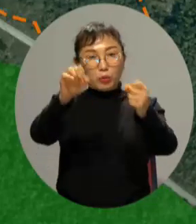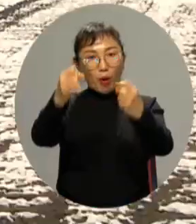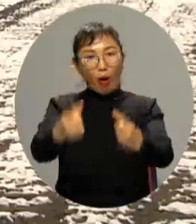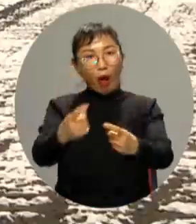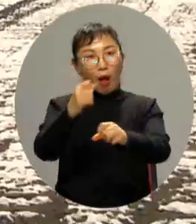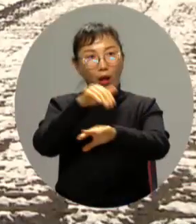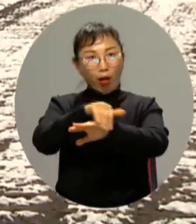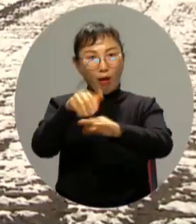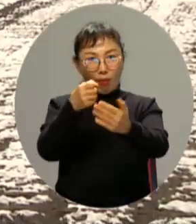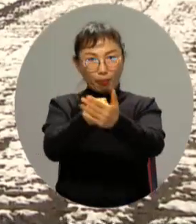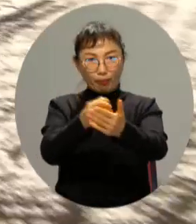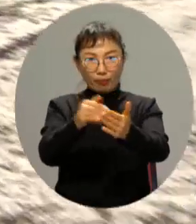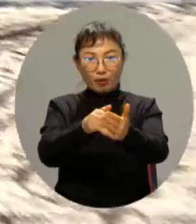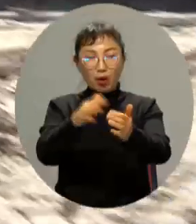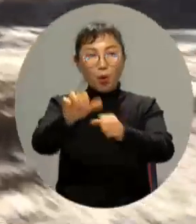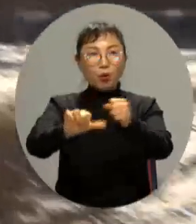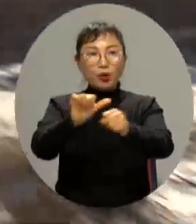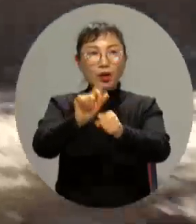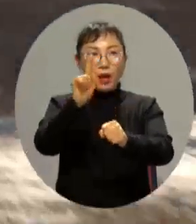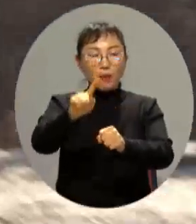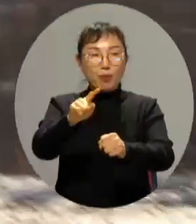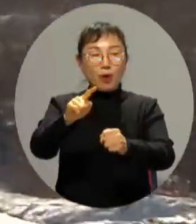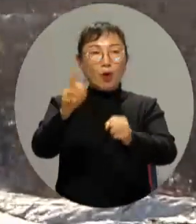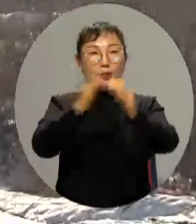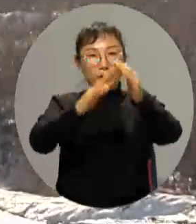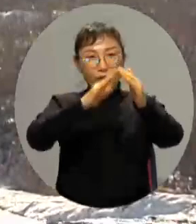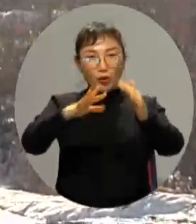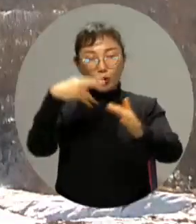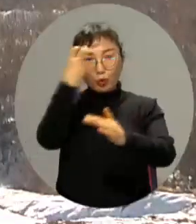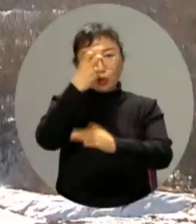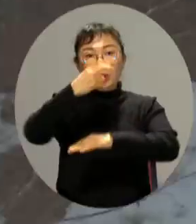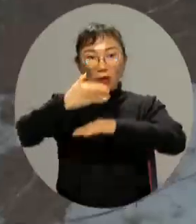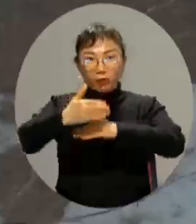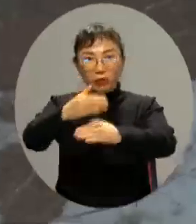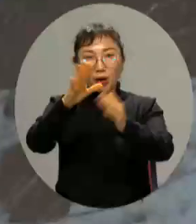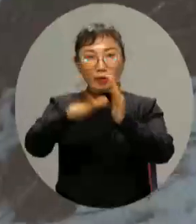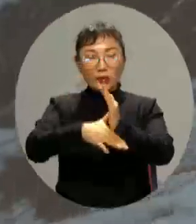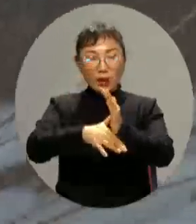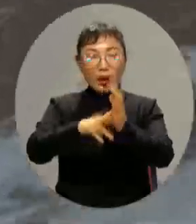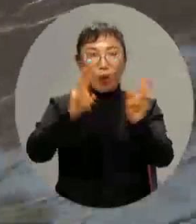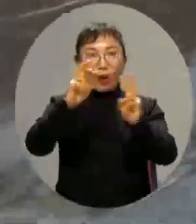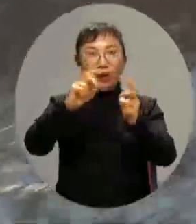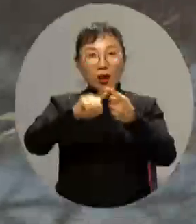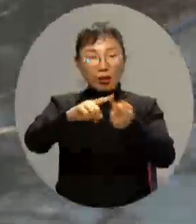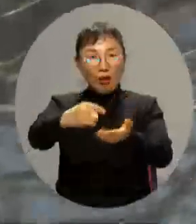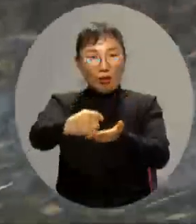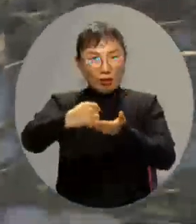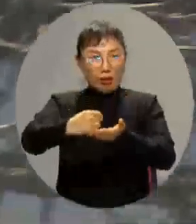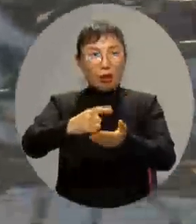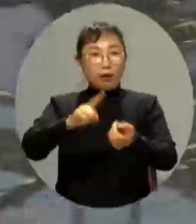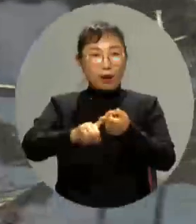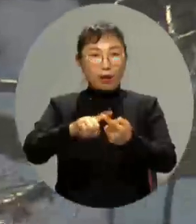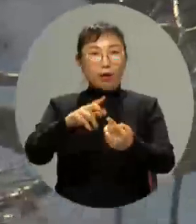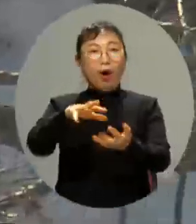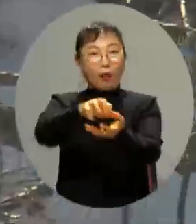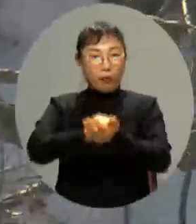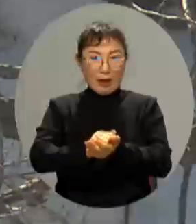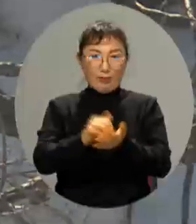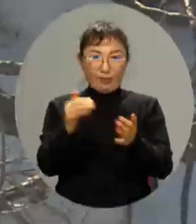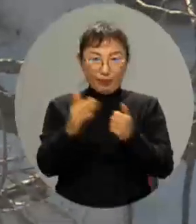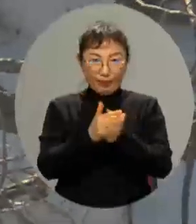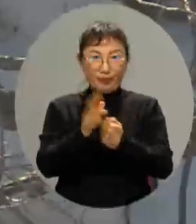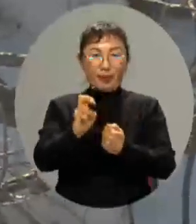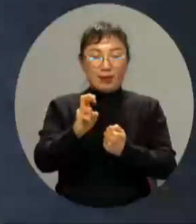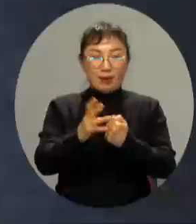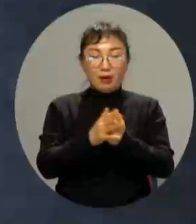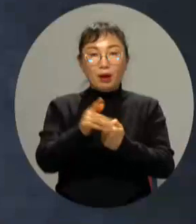조정했습니다. 5년에 한 번씩 정기 조사를 하는 과정에서 업체 측의 이의 신청을 받아들인 결과입니다. 그런데 이상한 점이